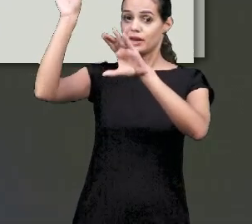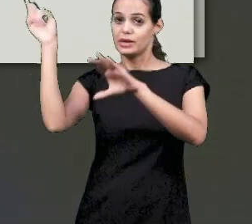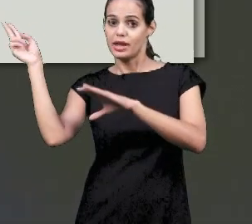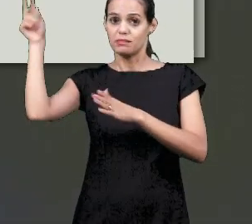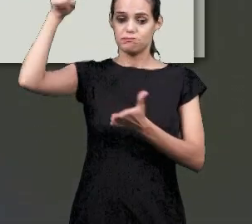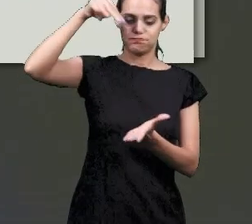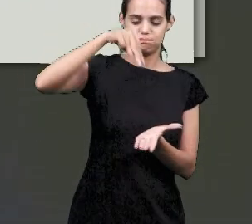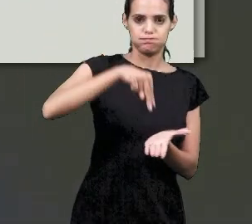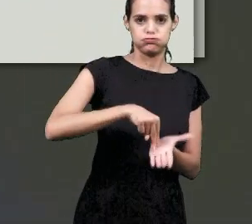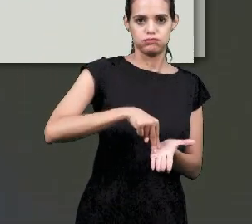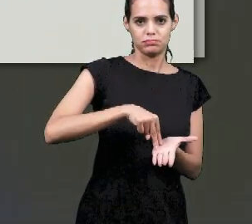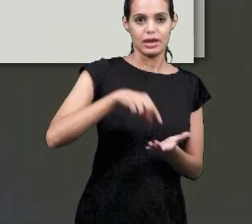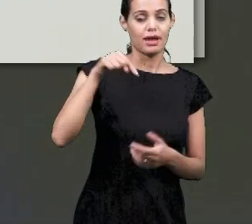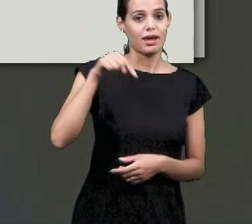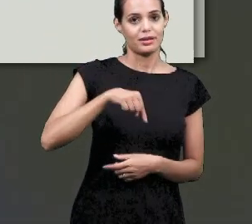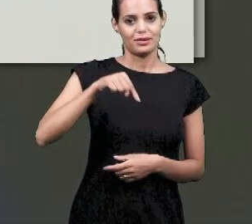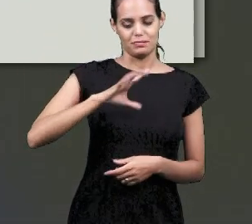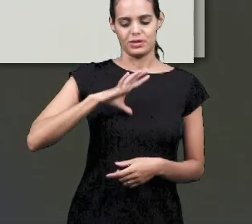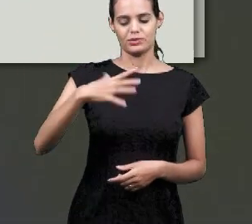Donc,